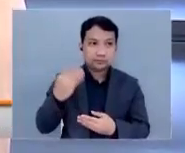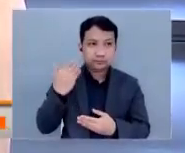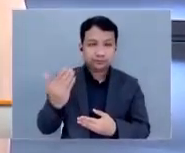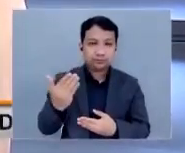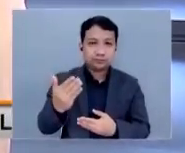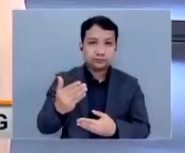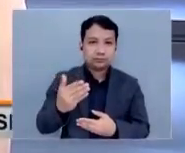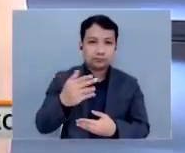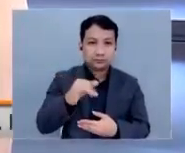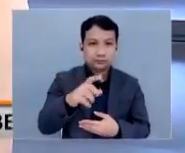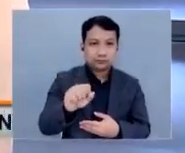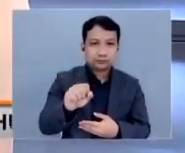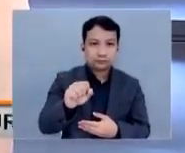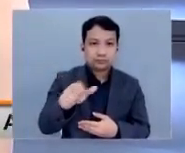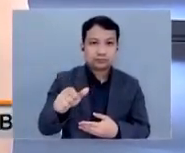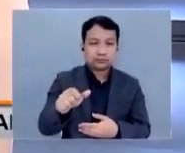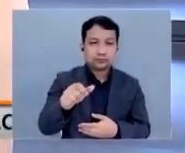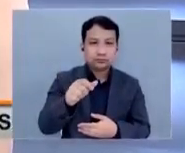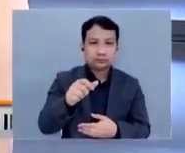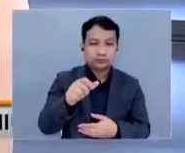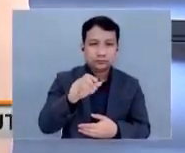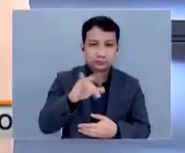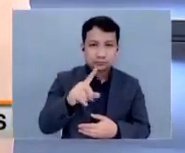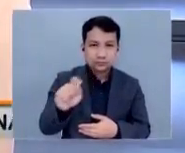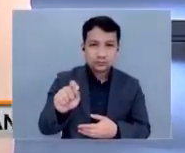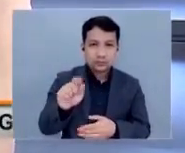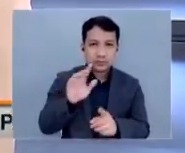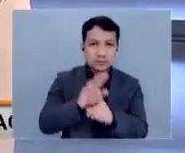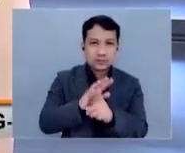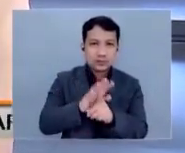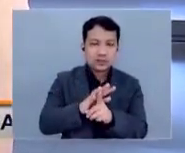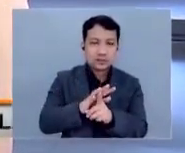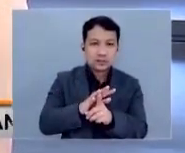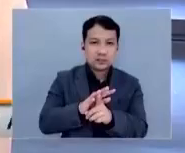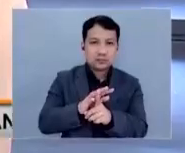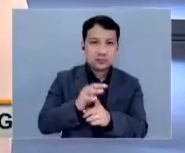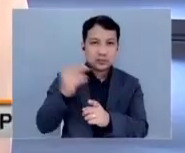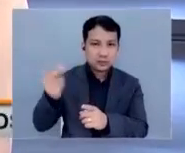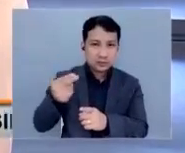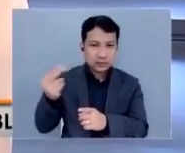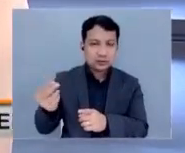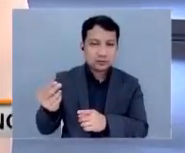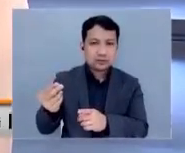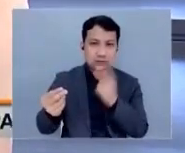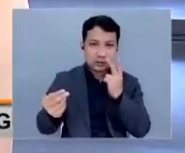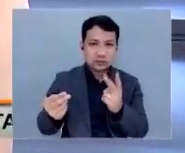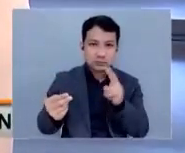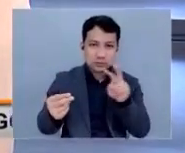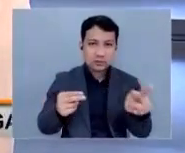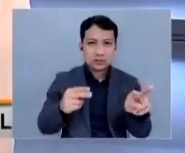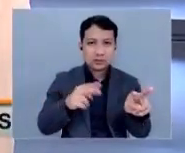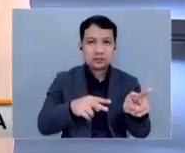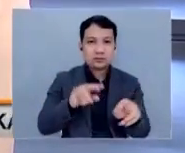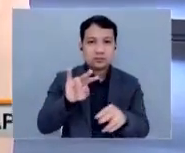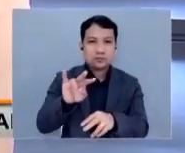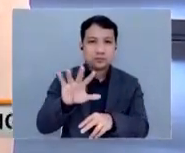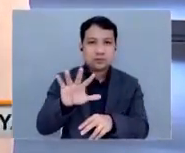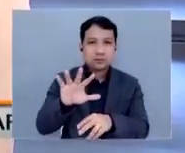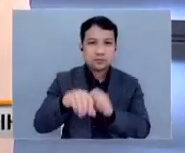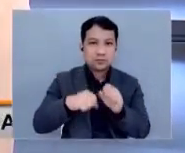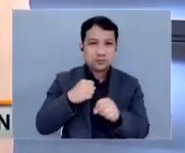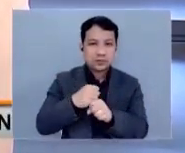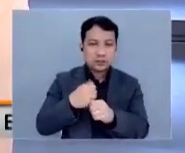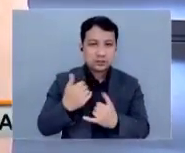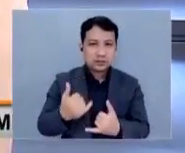Halley's Comet, ang tinuturing na pinakasikat na kometa sa kasaysayan na namamataan kada 75 taon.